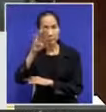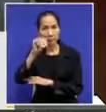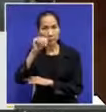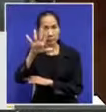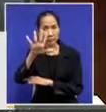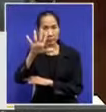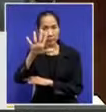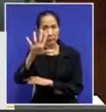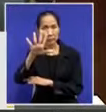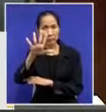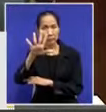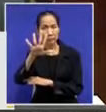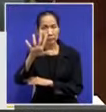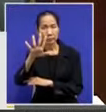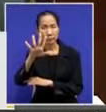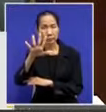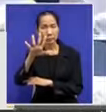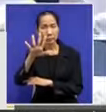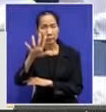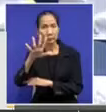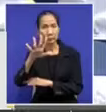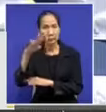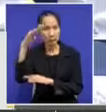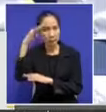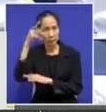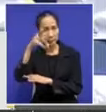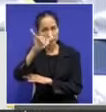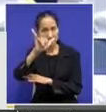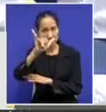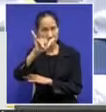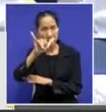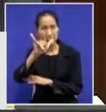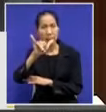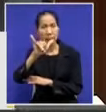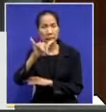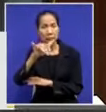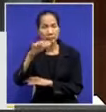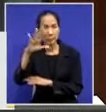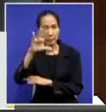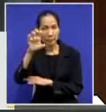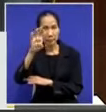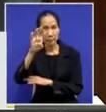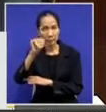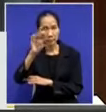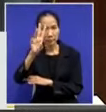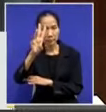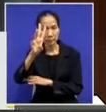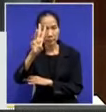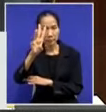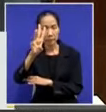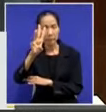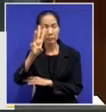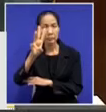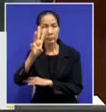545นางสาวสิริมภาเลิศวัฒน ์พลเอกประยุทธ์จันทร์โอชาค่ะ 546พลเรือเอกสิท